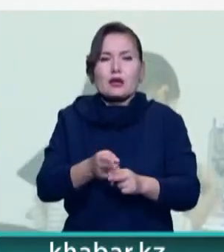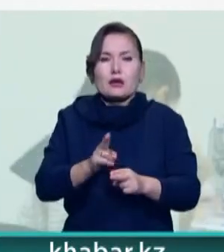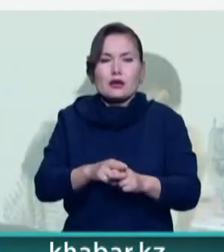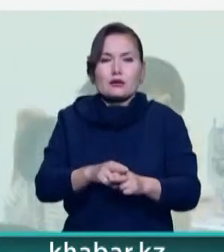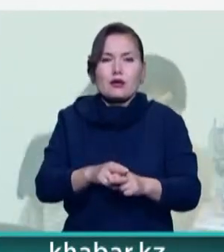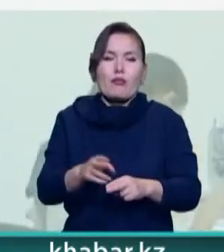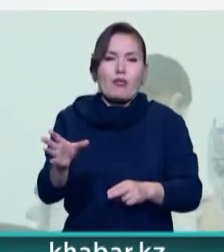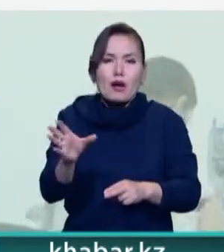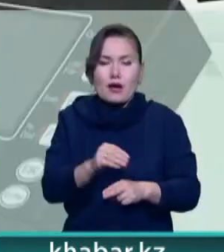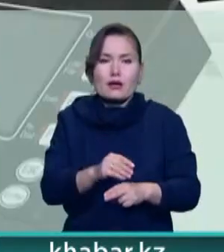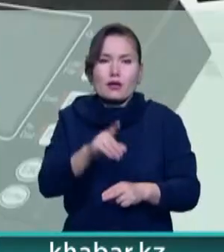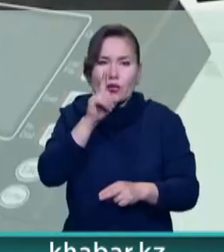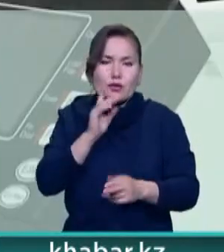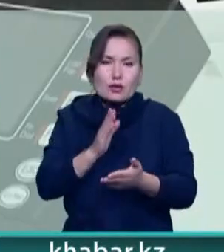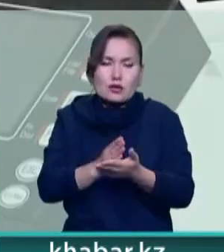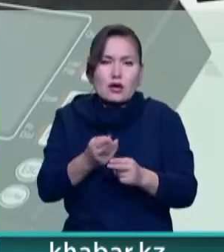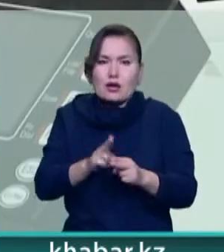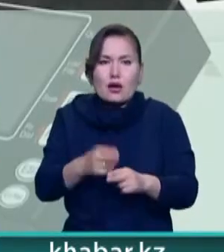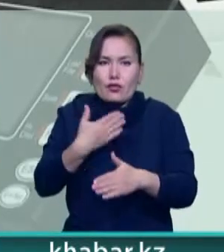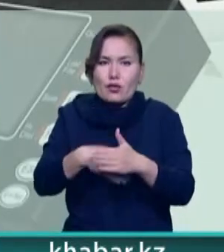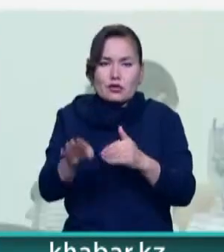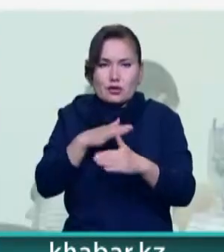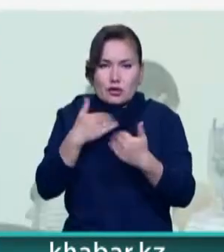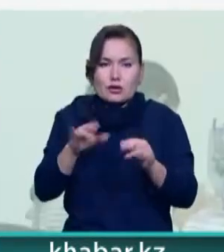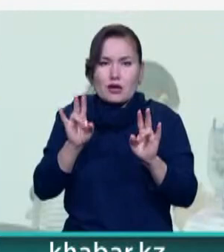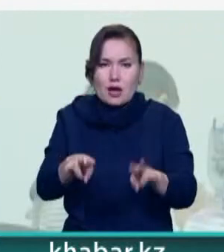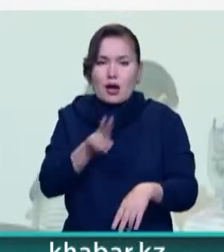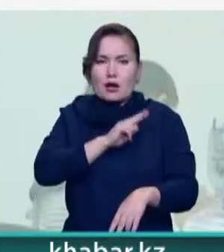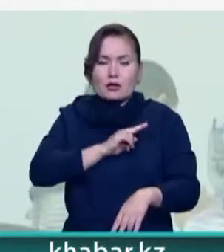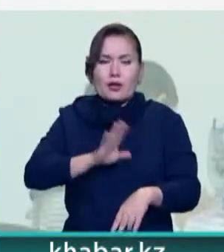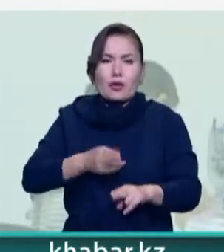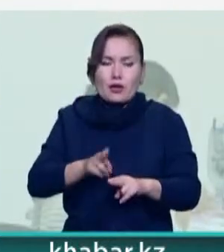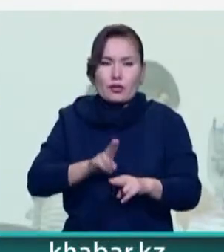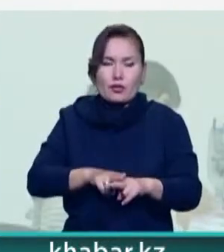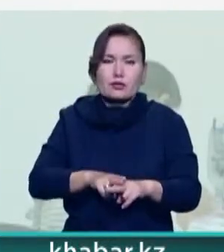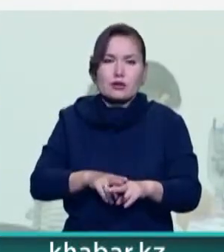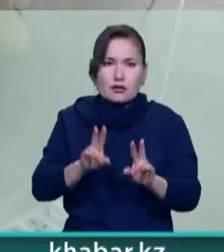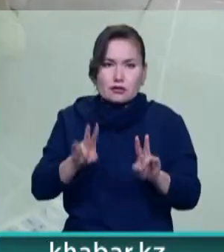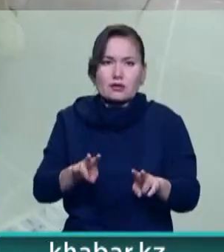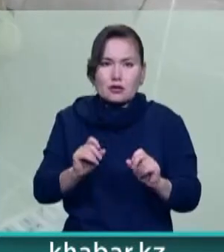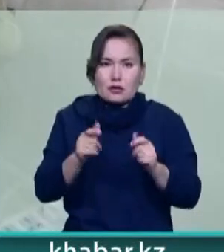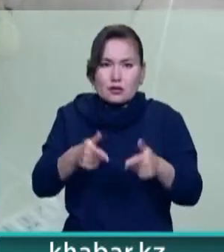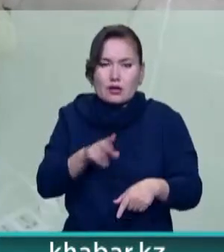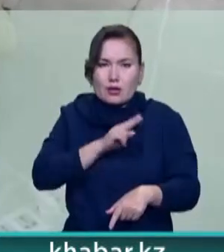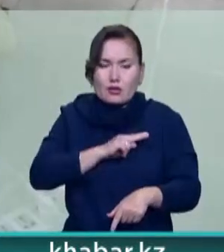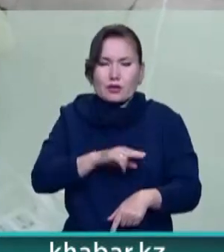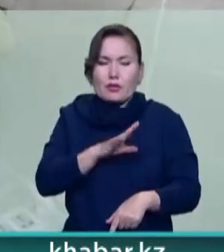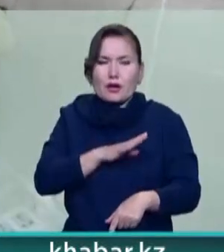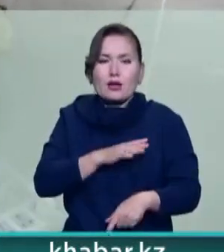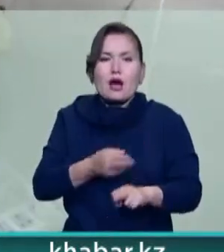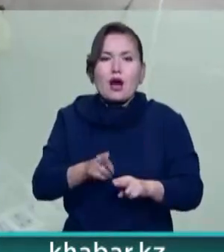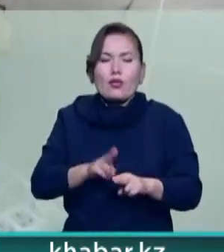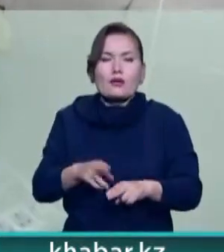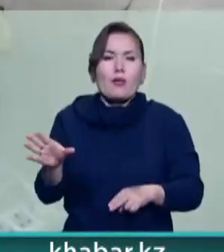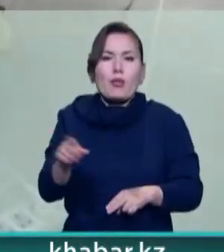тұрса, барлық нәрсе оңды болса, нешін бұл жерде қалып жұмыс істемеймін. Сол себепті мен осында қаламын деп шештім. Алайда мұндай тұрақты жұмыс бәріне